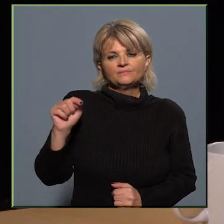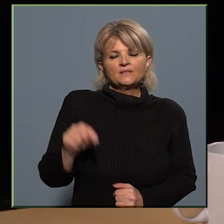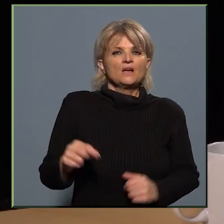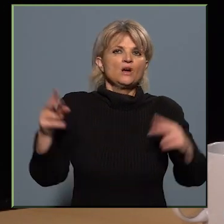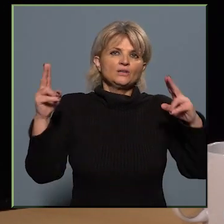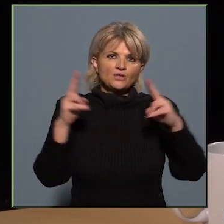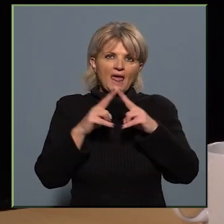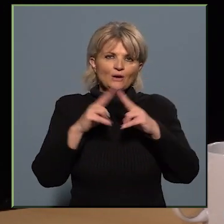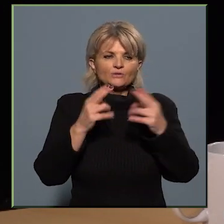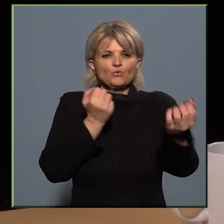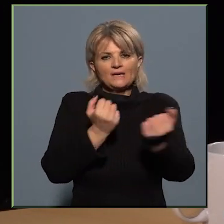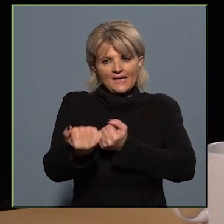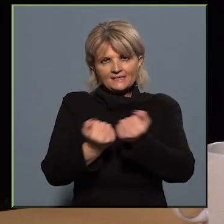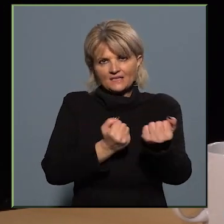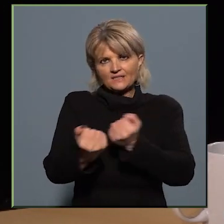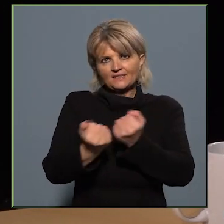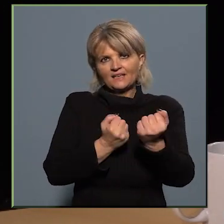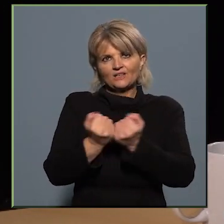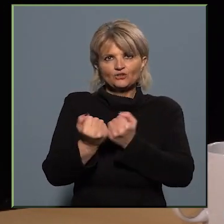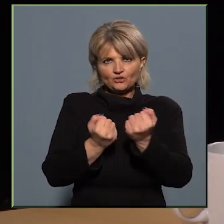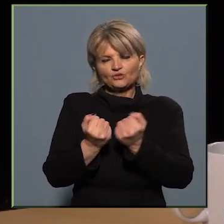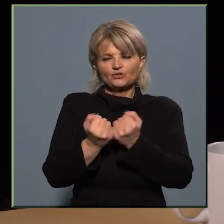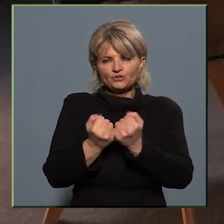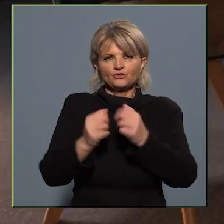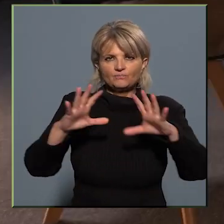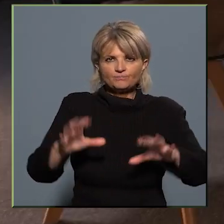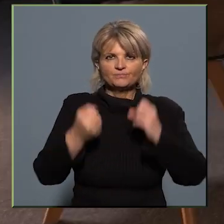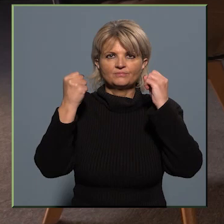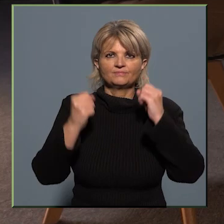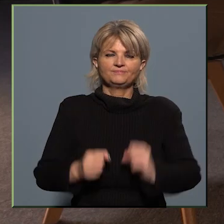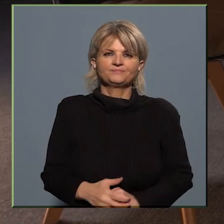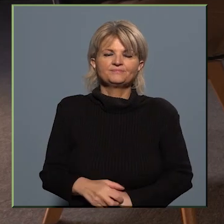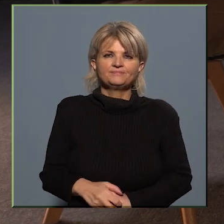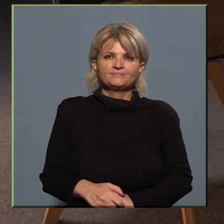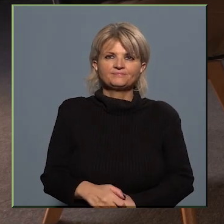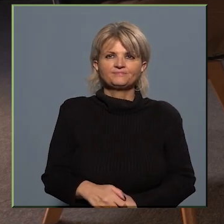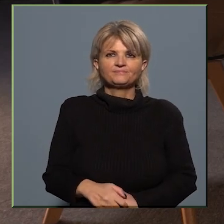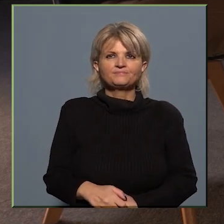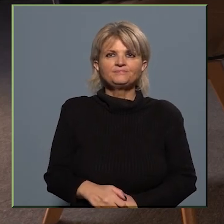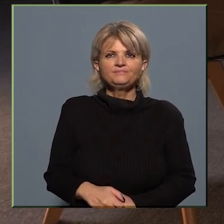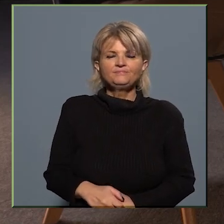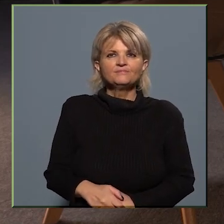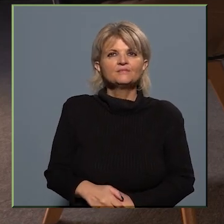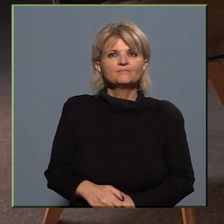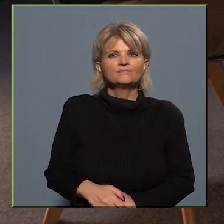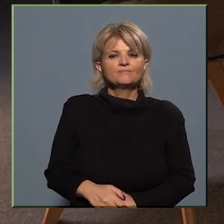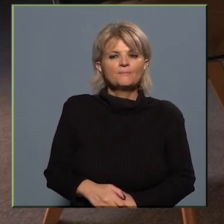találkozónak, egyeztetésnek a tető aláhozása. És még egy gondolat